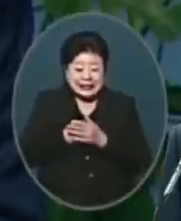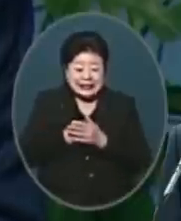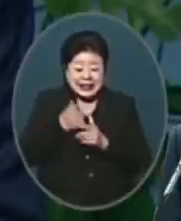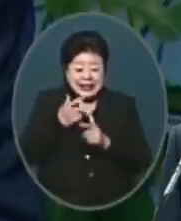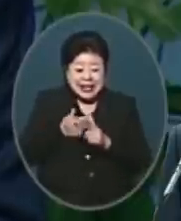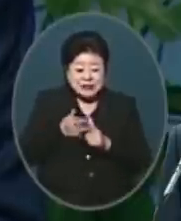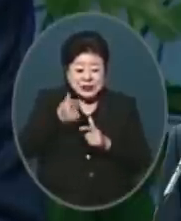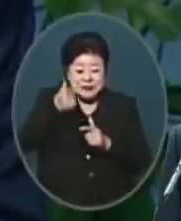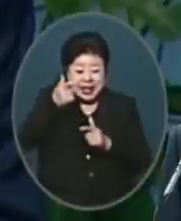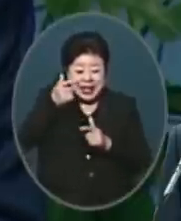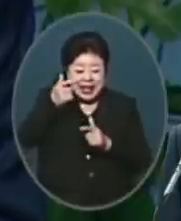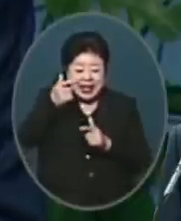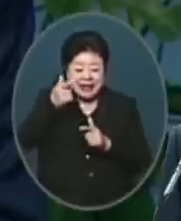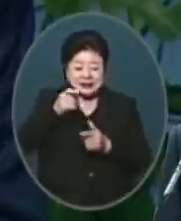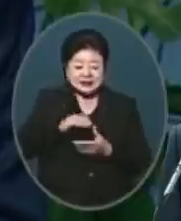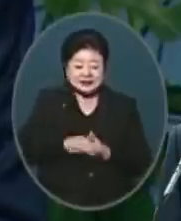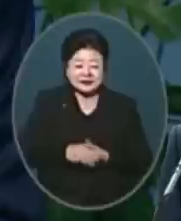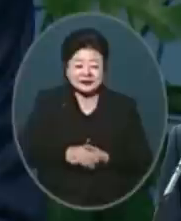예수님의